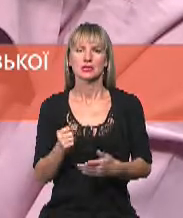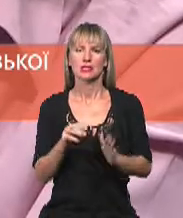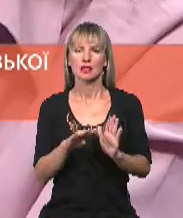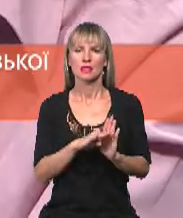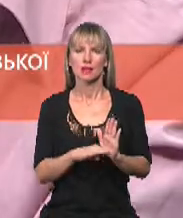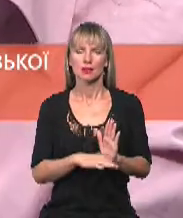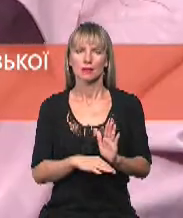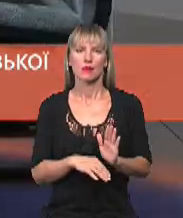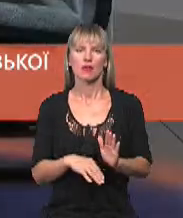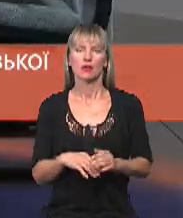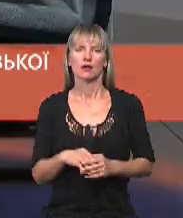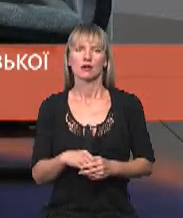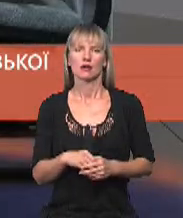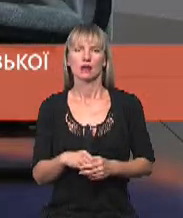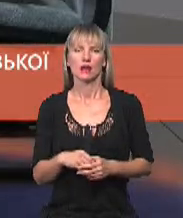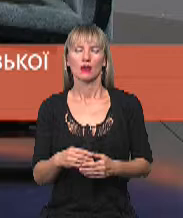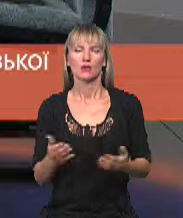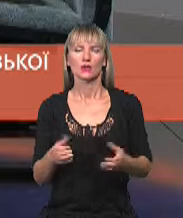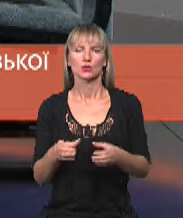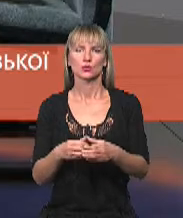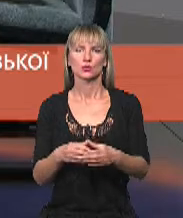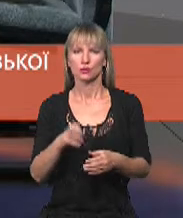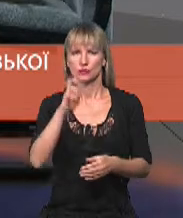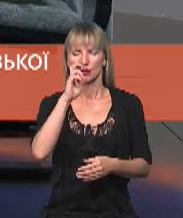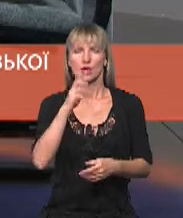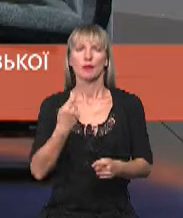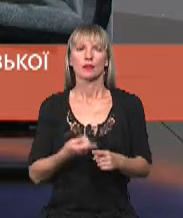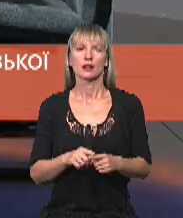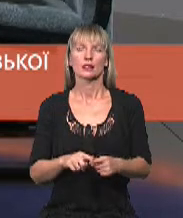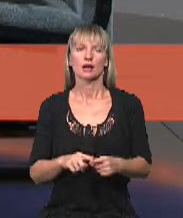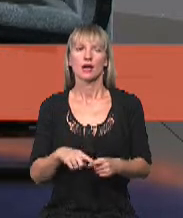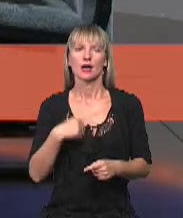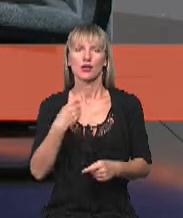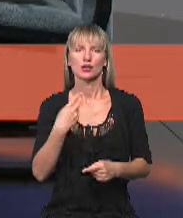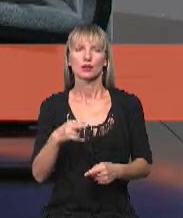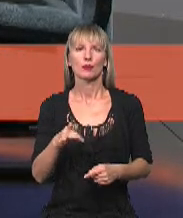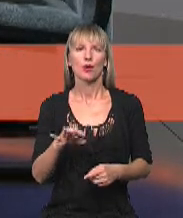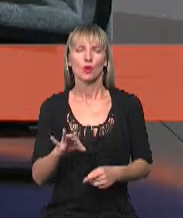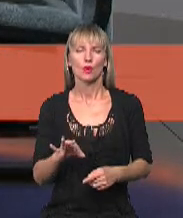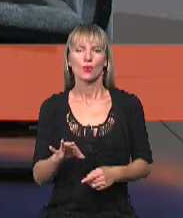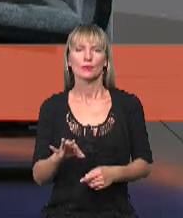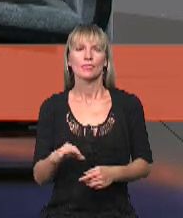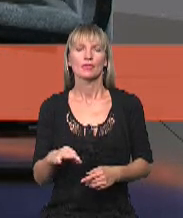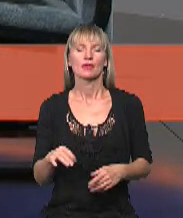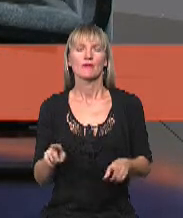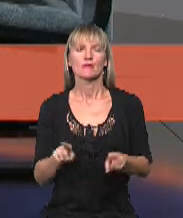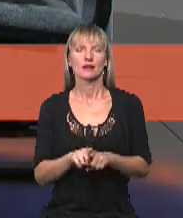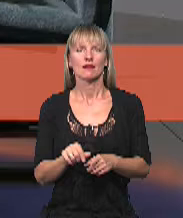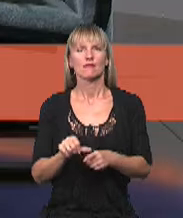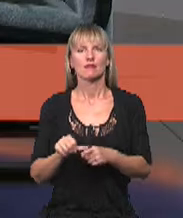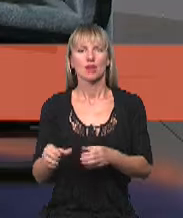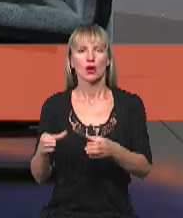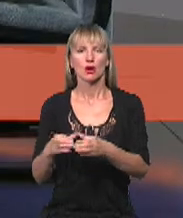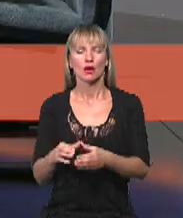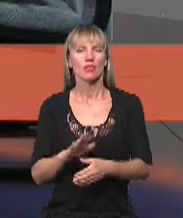даними деяких структур державних. Тобто це каже про все ж таки виокремлення,